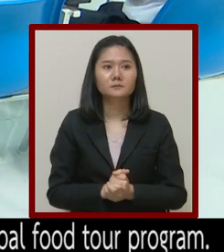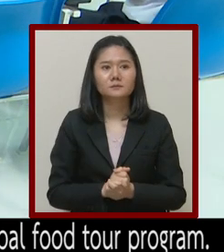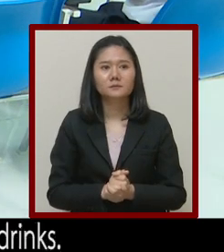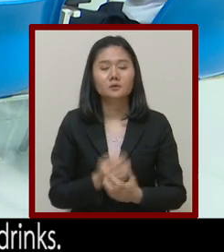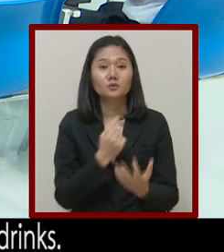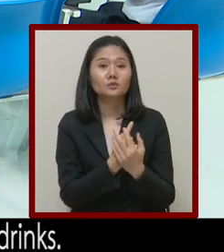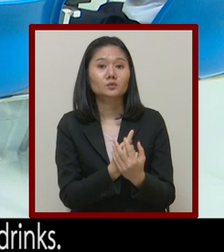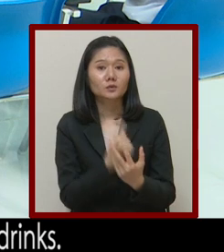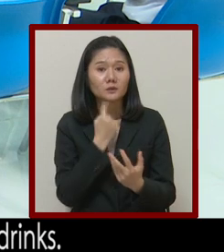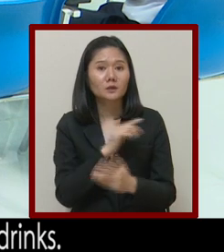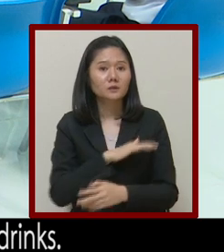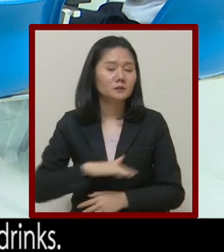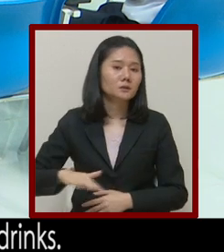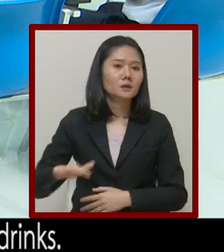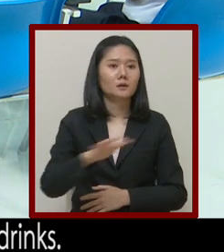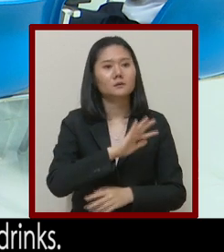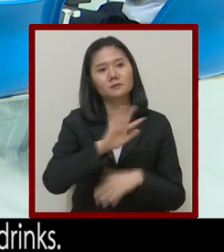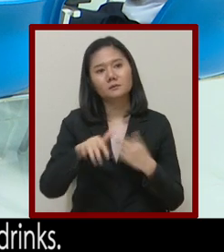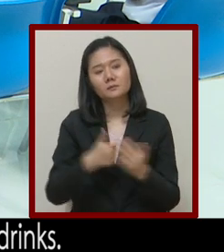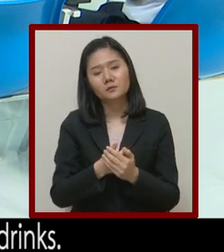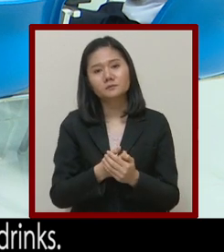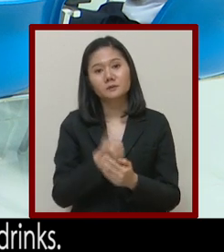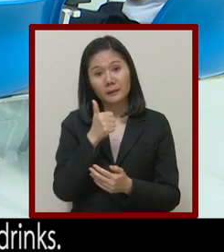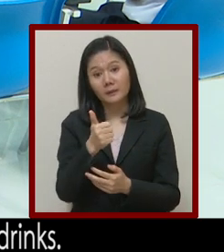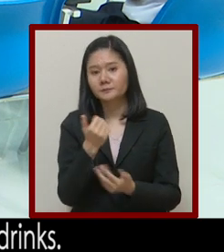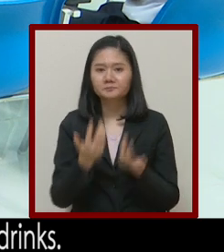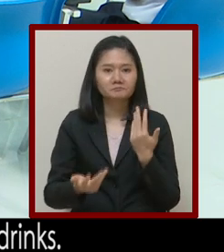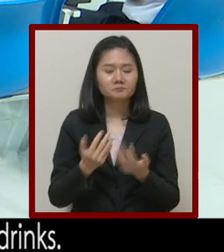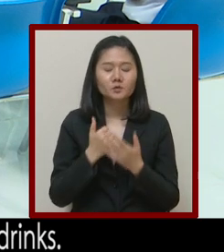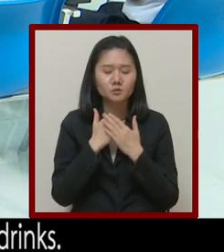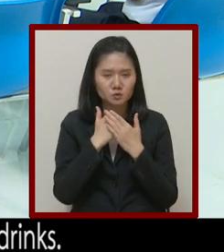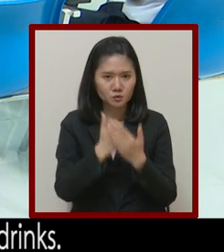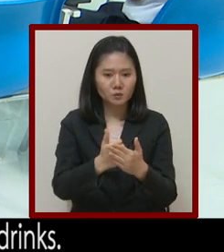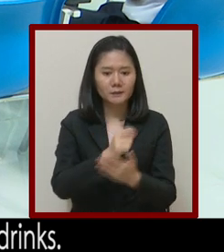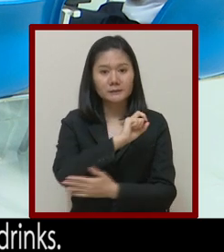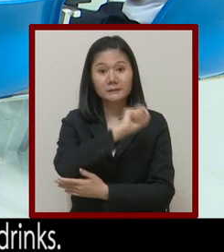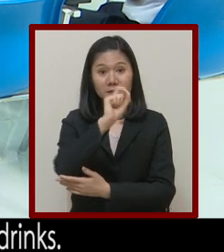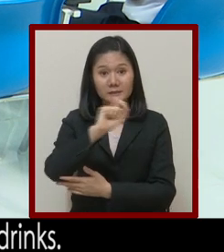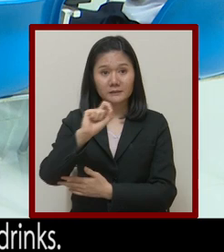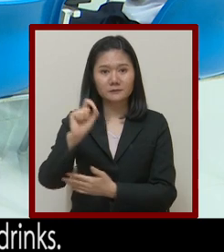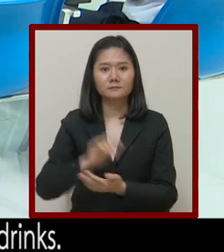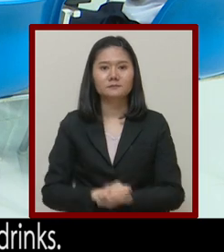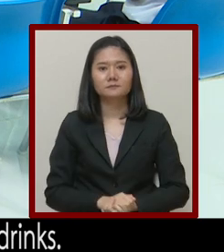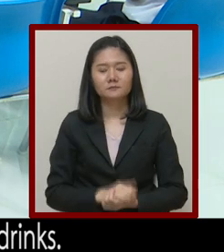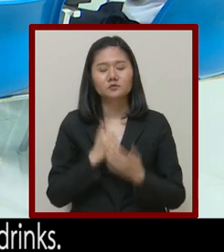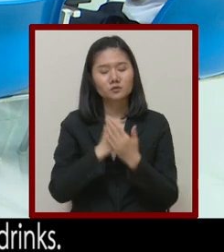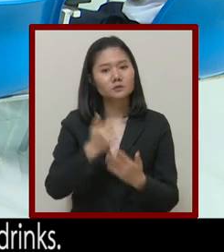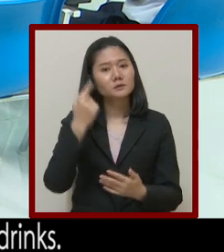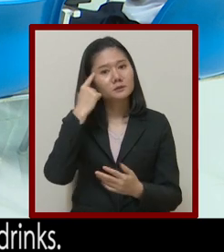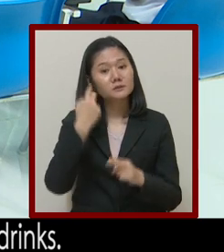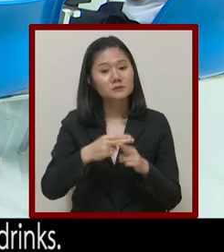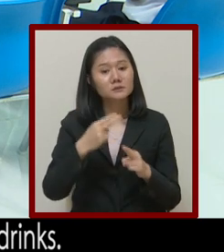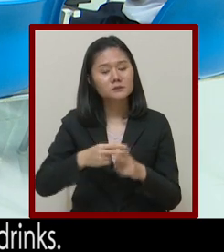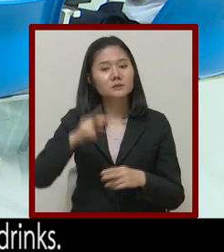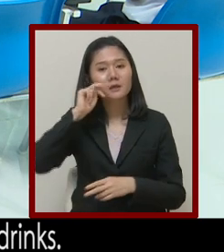เดี๋ยวให้ตัวแทนหรือว่าพวกเราทั้งหมดก็ได้เนาะช่วยกันออกมาเอาชื่